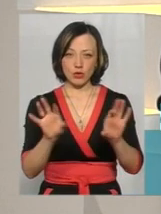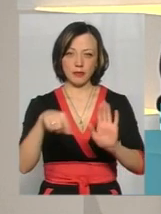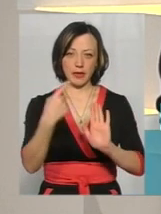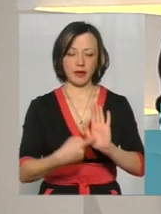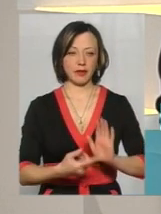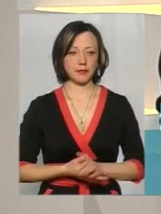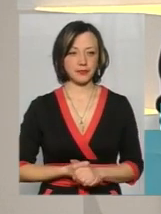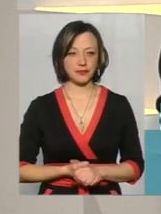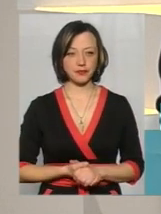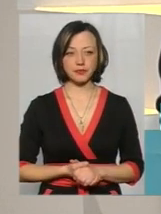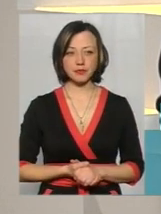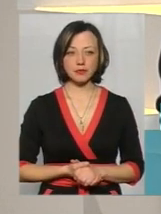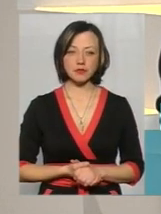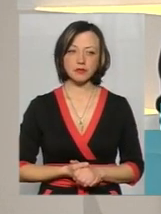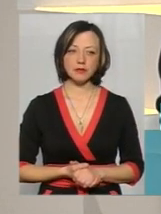питання.